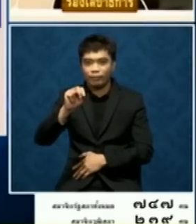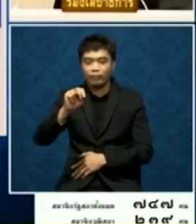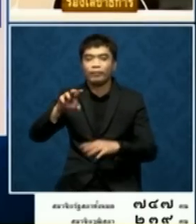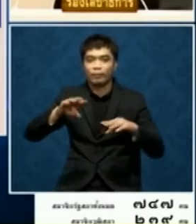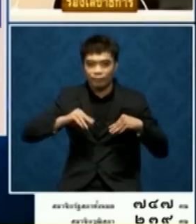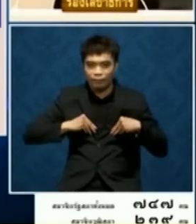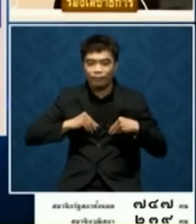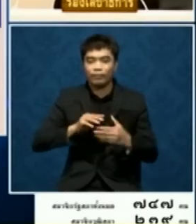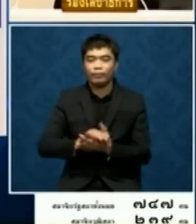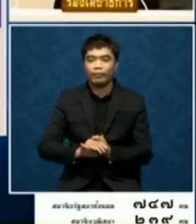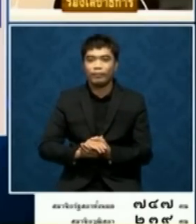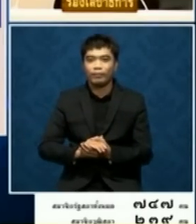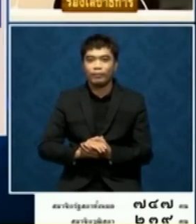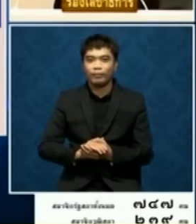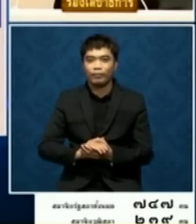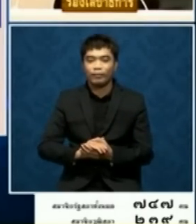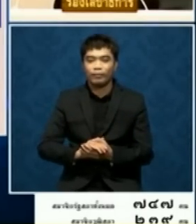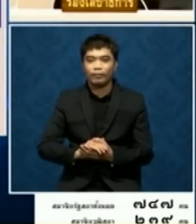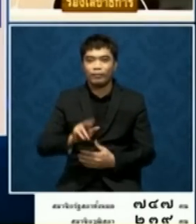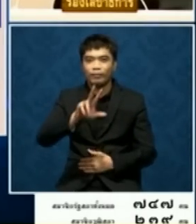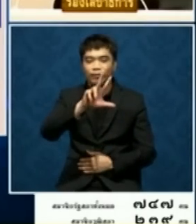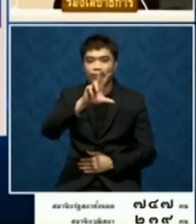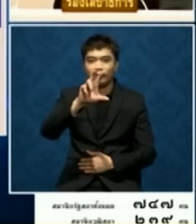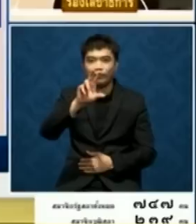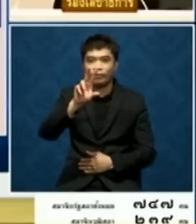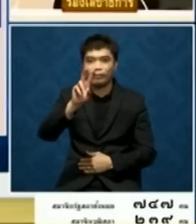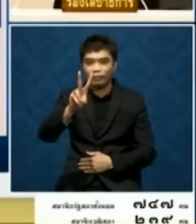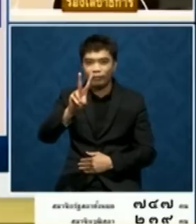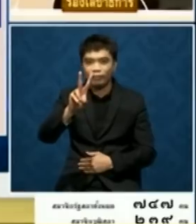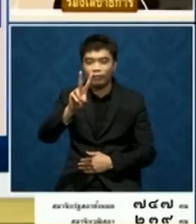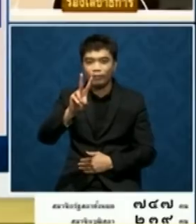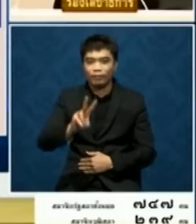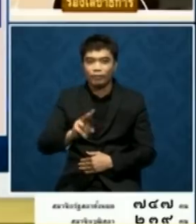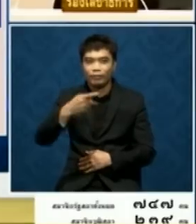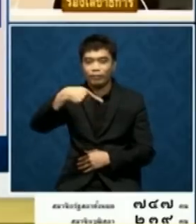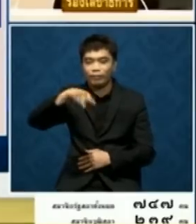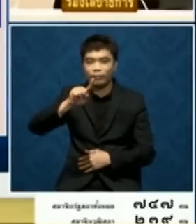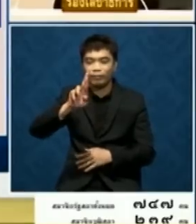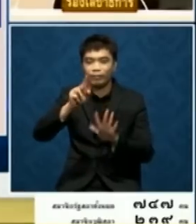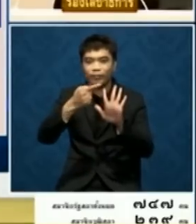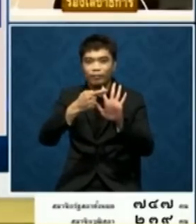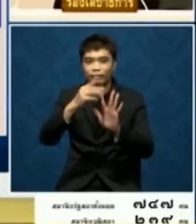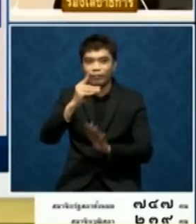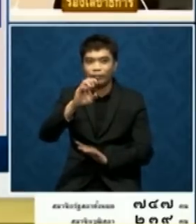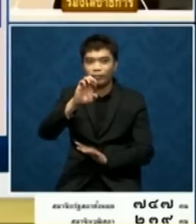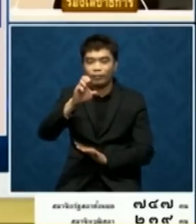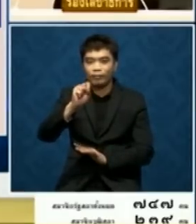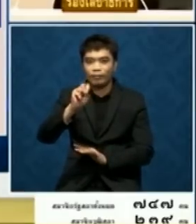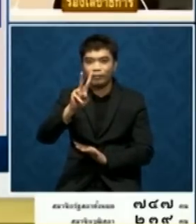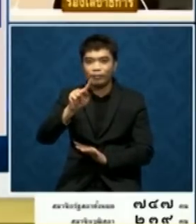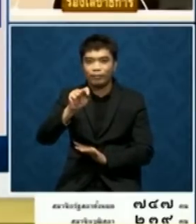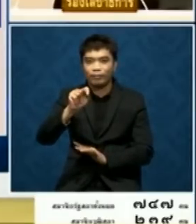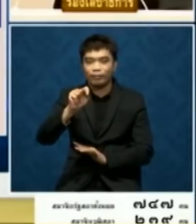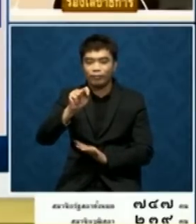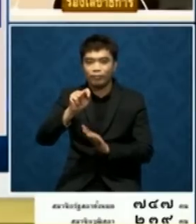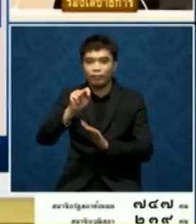สพูดคุยกับทางด้านสว.แล้วก็สส.บางส่วนนะแล้วก็บอกว่าเดี๋ยววันนี้ถ้าผลออกมาเป็นอย่างไรซึ่งก็ค